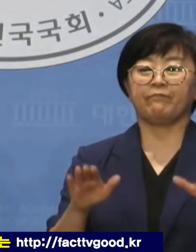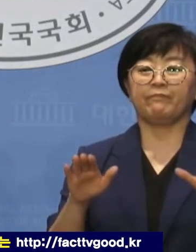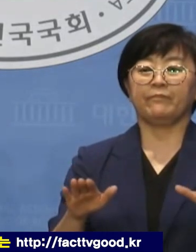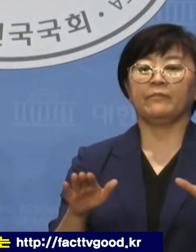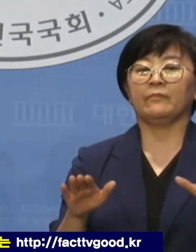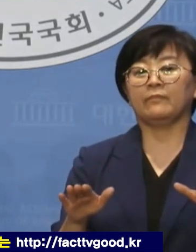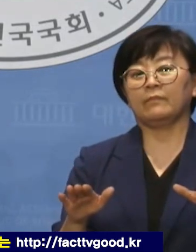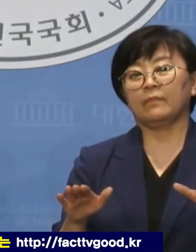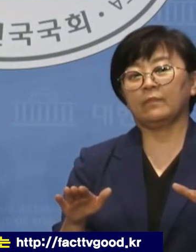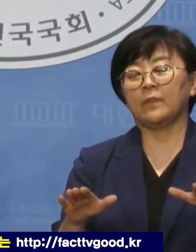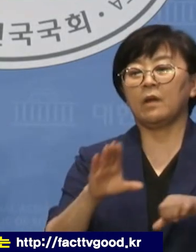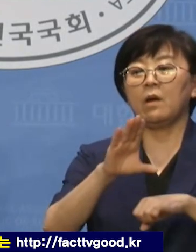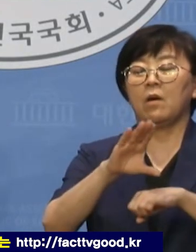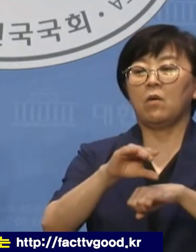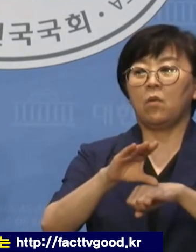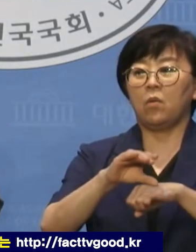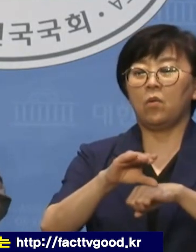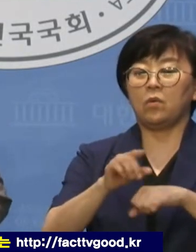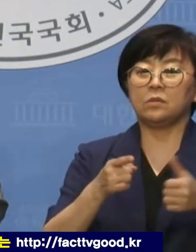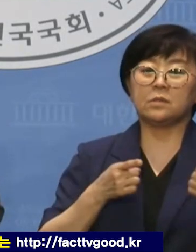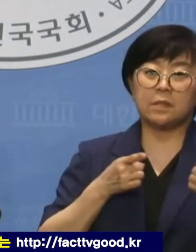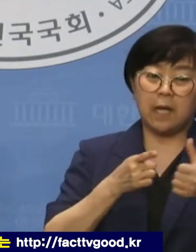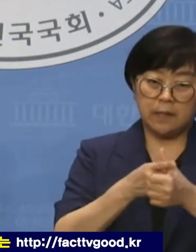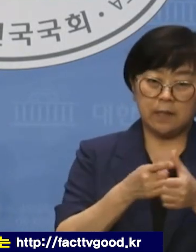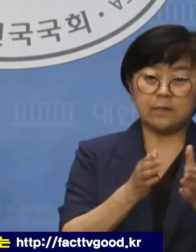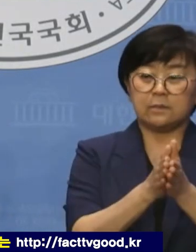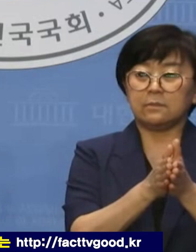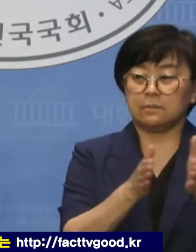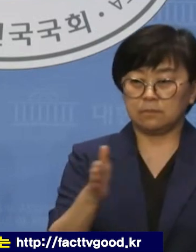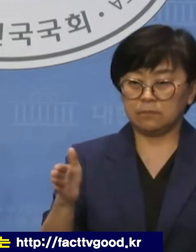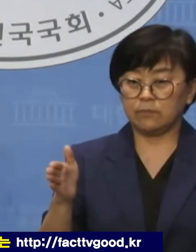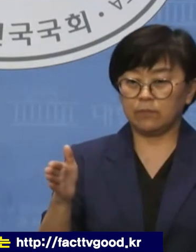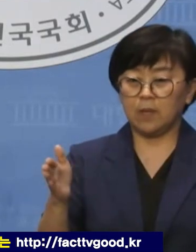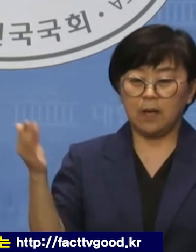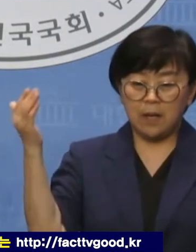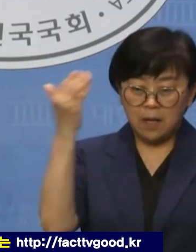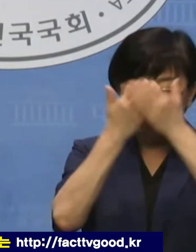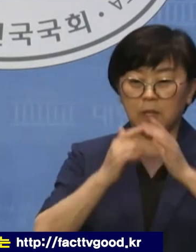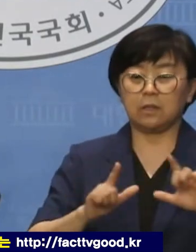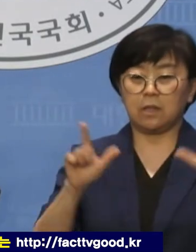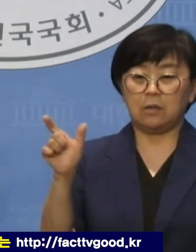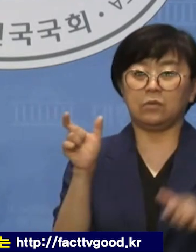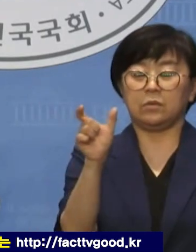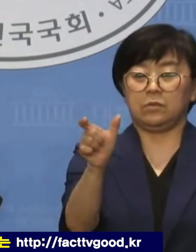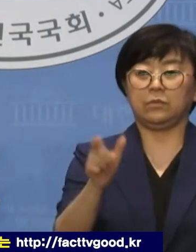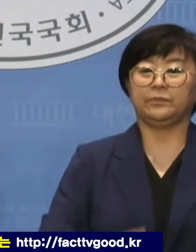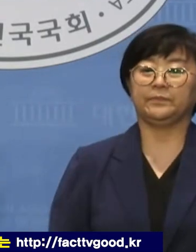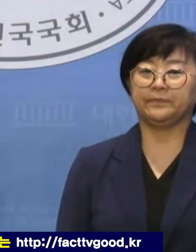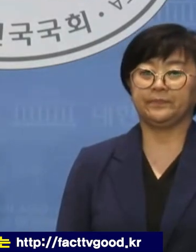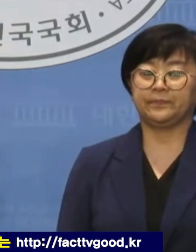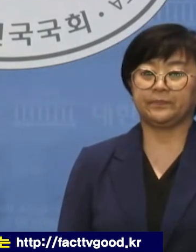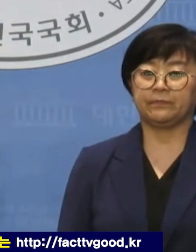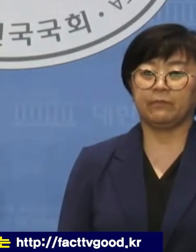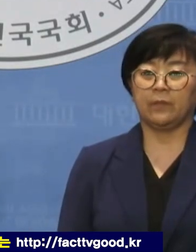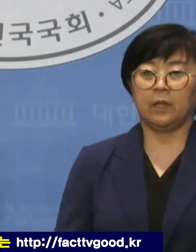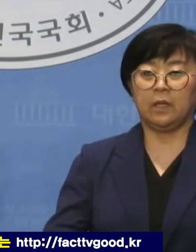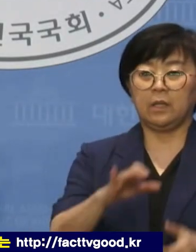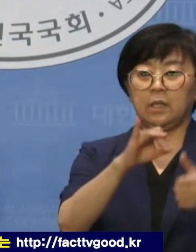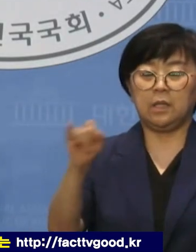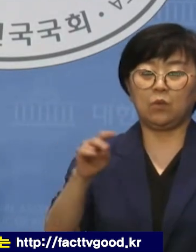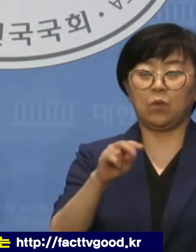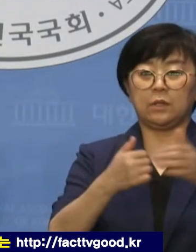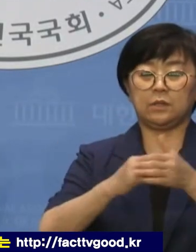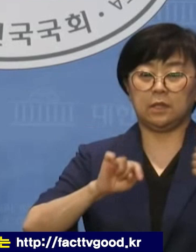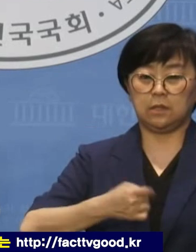오늘은 언론 살인의 서막을 여는 언론 암흑의 날로 기록될 것입니다. 이동관 씨는